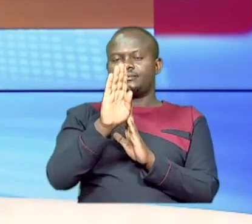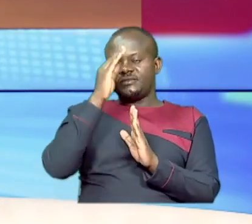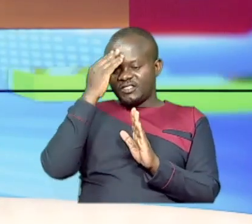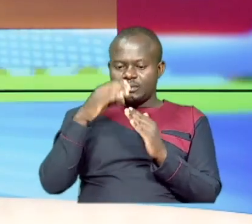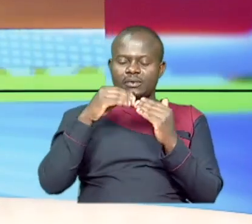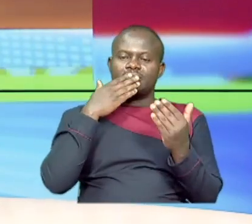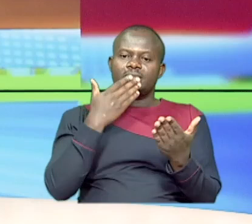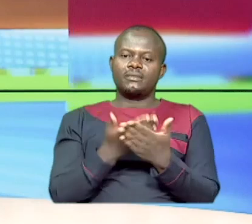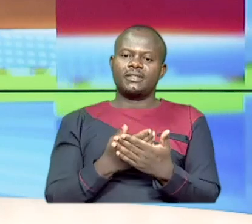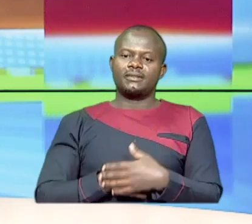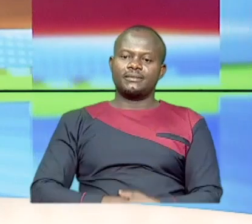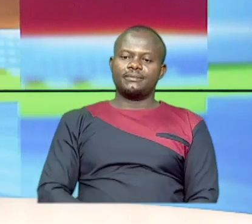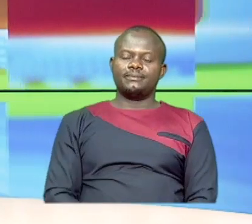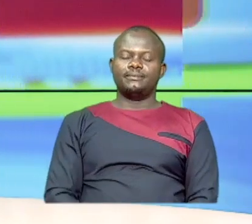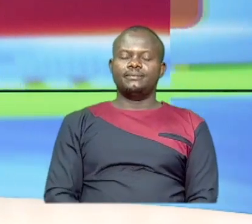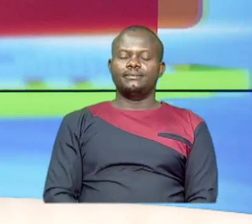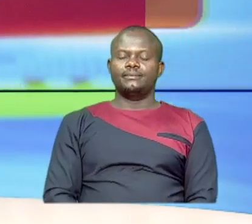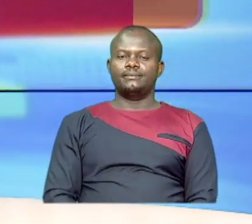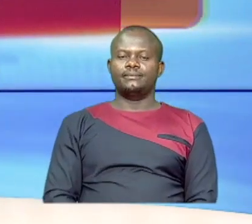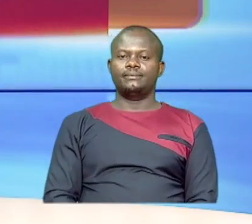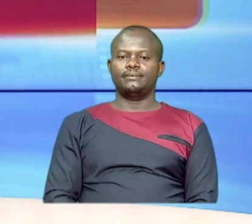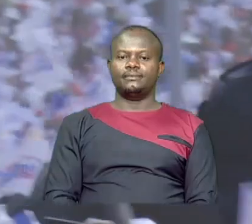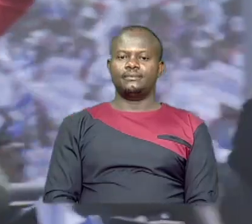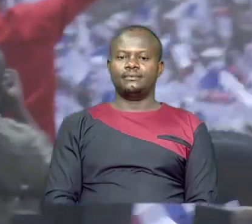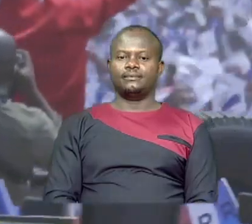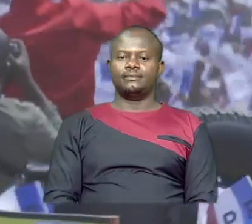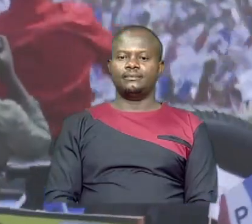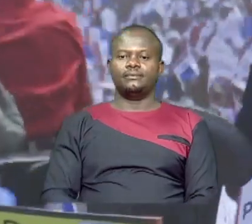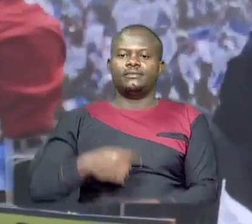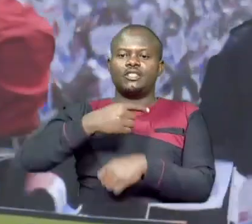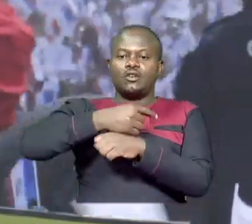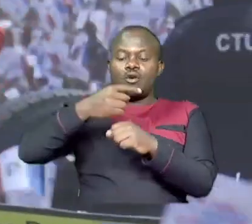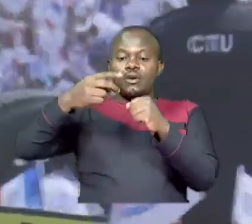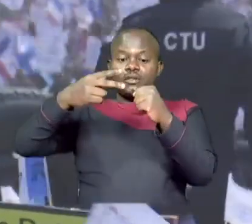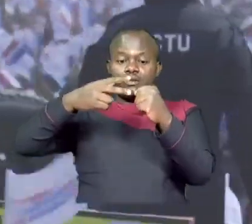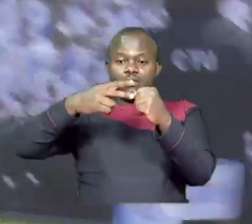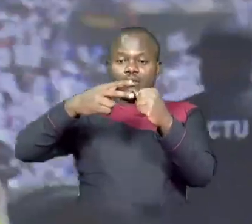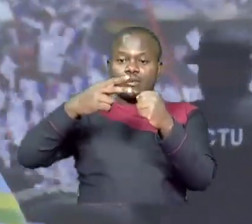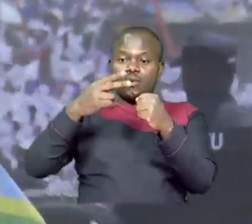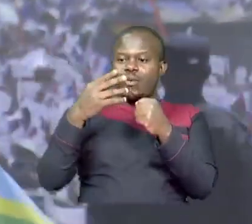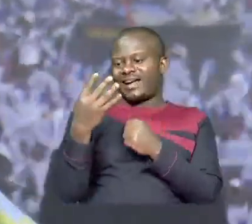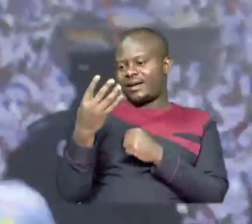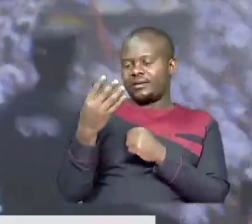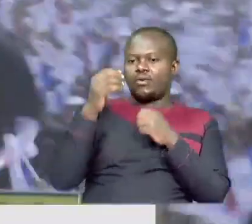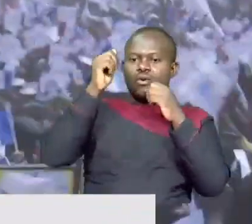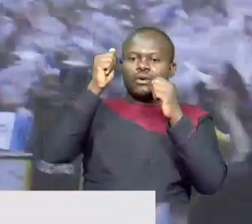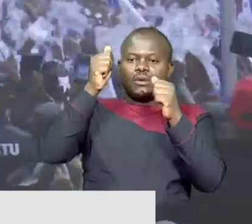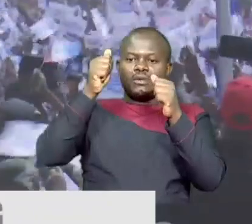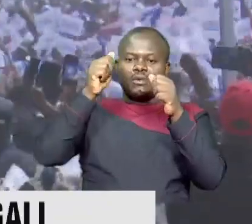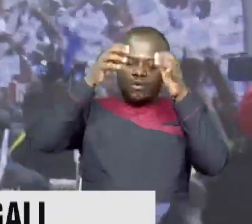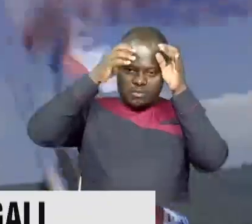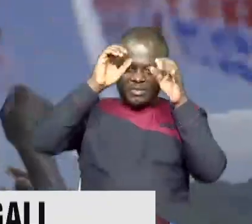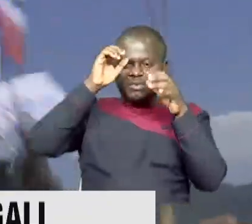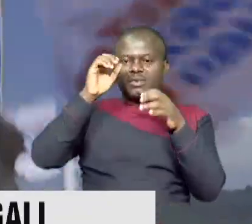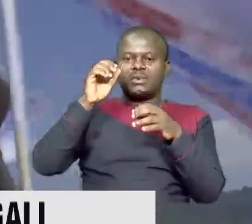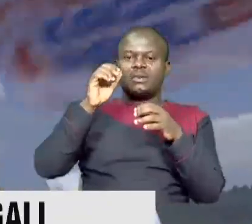nkuru turabyezwaho na Jean-Claude Mutiyezu. Wari umunsi wa kane w'ibikorwa byo kwiyamamaza k'umukandida wa FPR Inkotanyi. Akarere ka